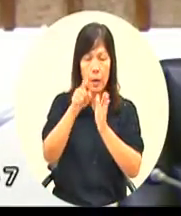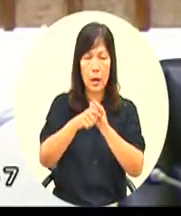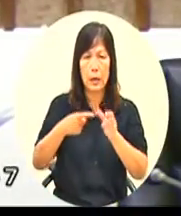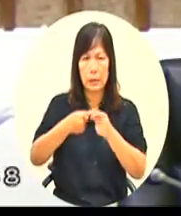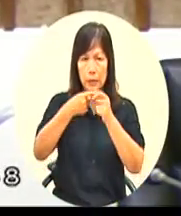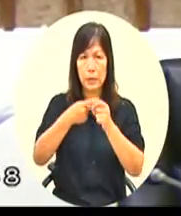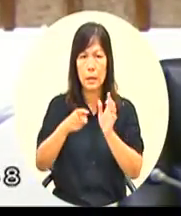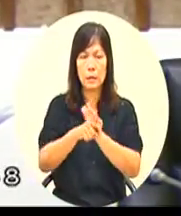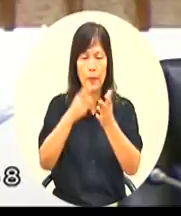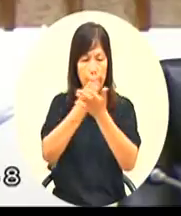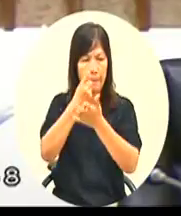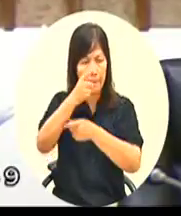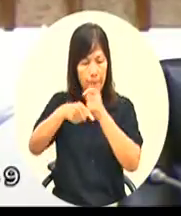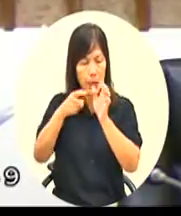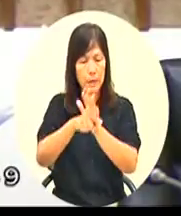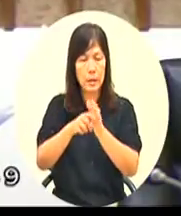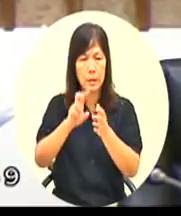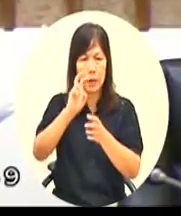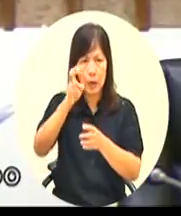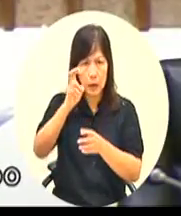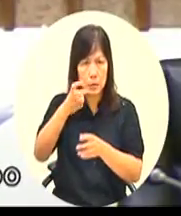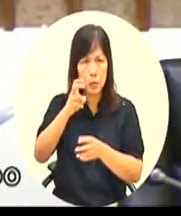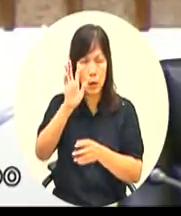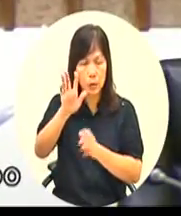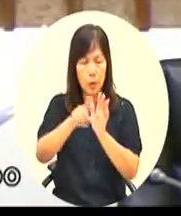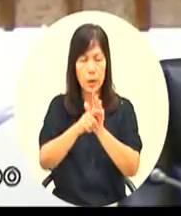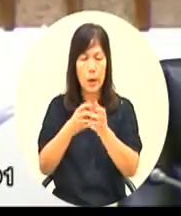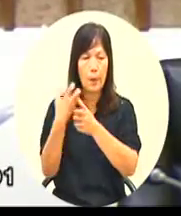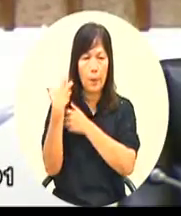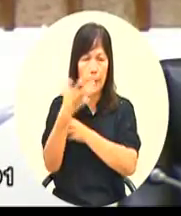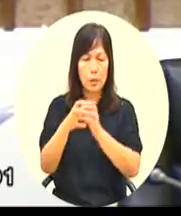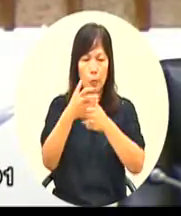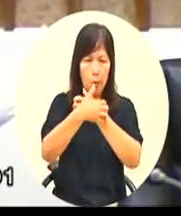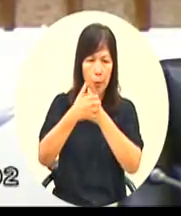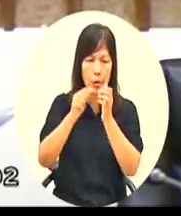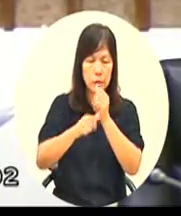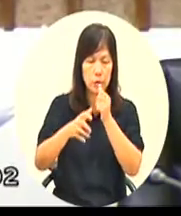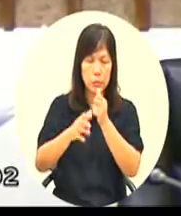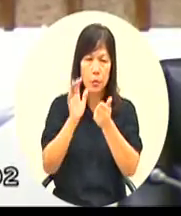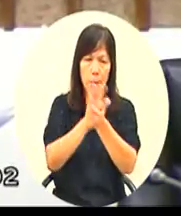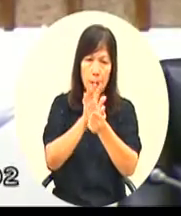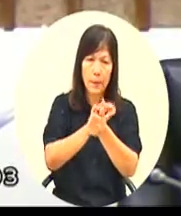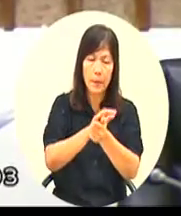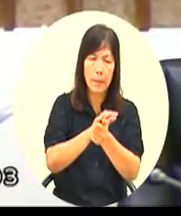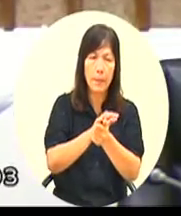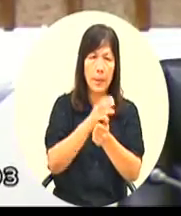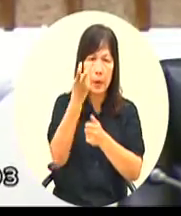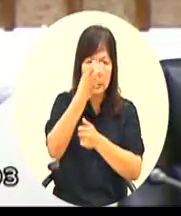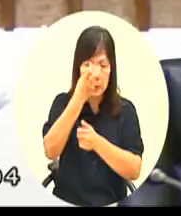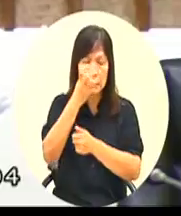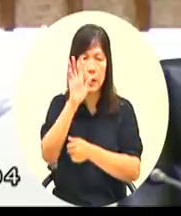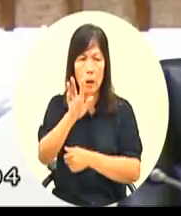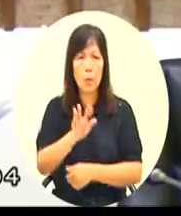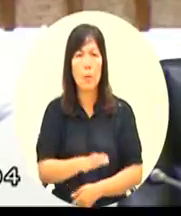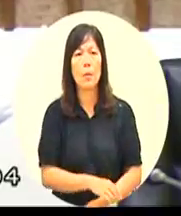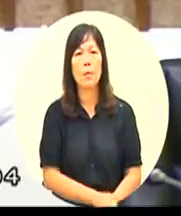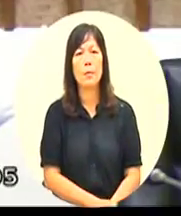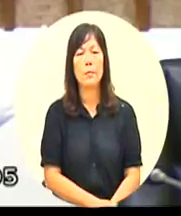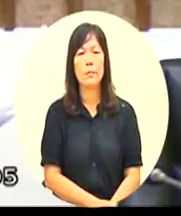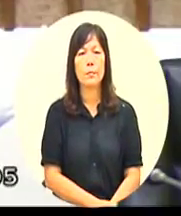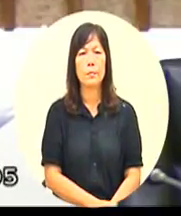们每年都有编20万委托卫生局来对我们的那个学校做那